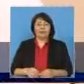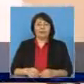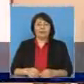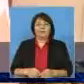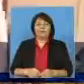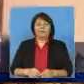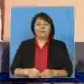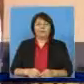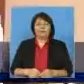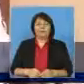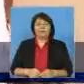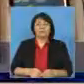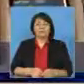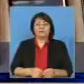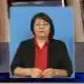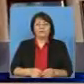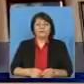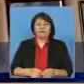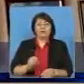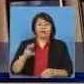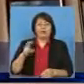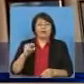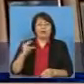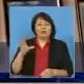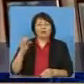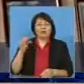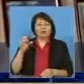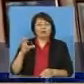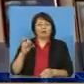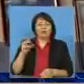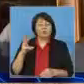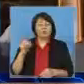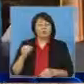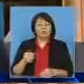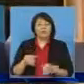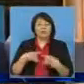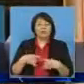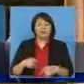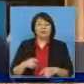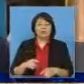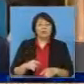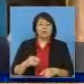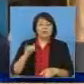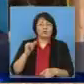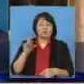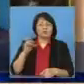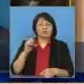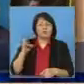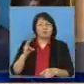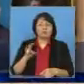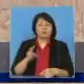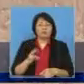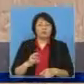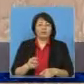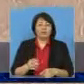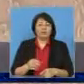всегда будьте активными. Алексей Арсентьевич Семкин родился в Джурунском районе Актюбинской области в семье переселенцев из